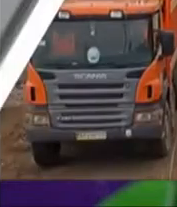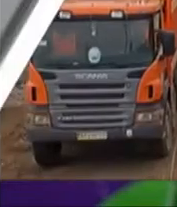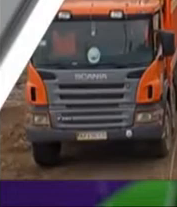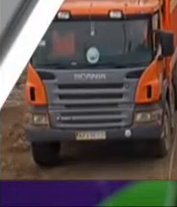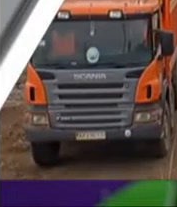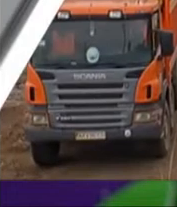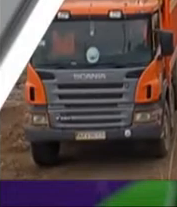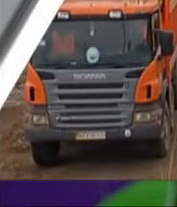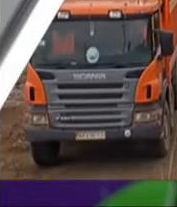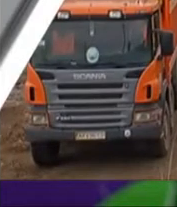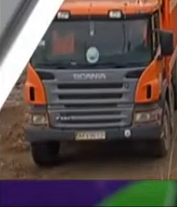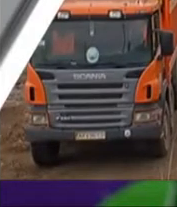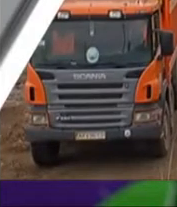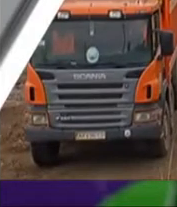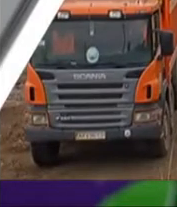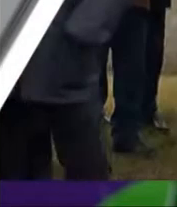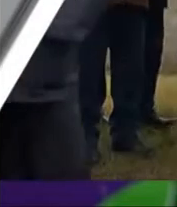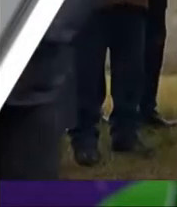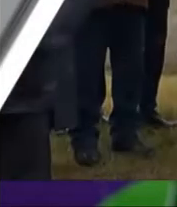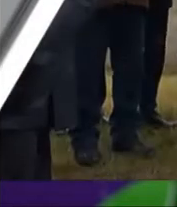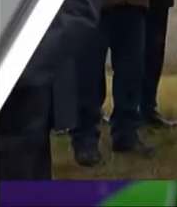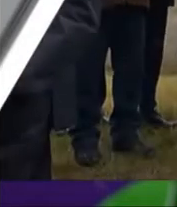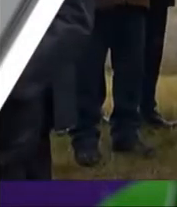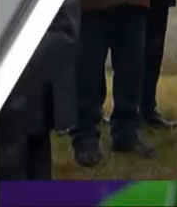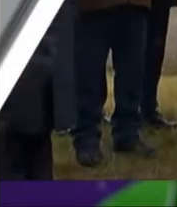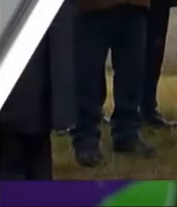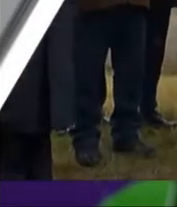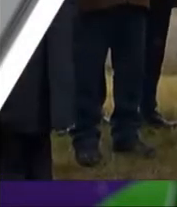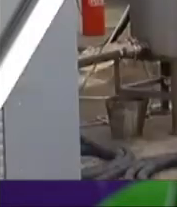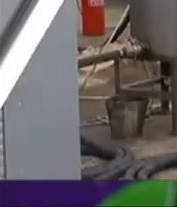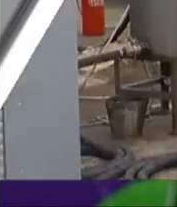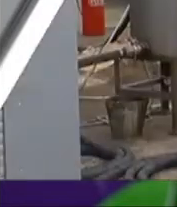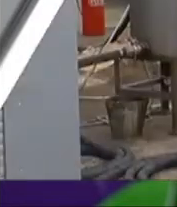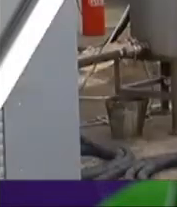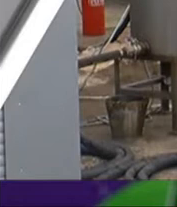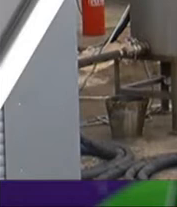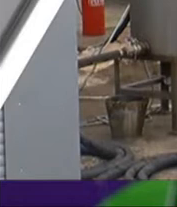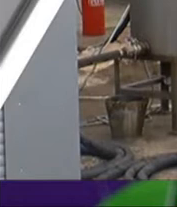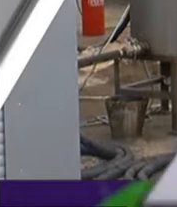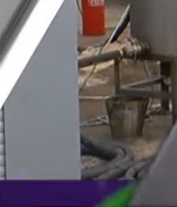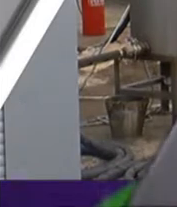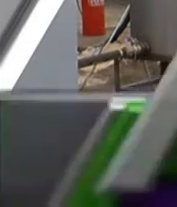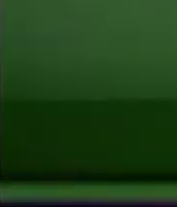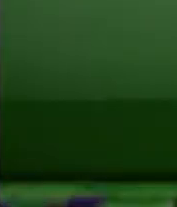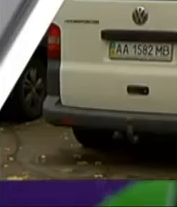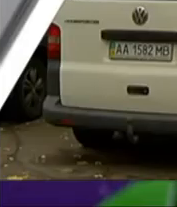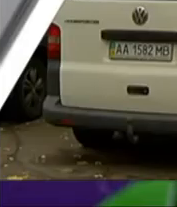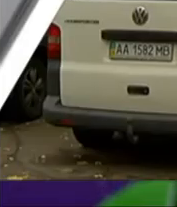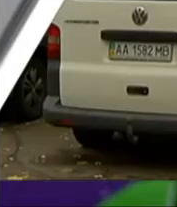На території Бортницької станції аерації розпочалися підготовчі роботи у рамках комплексної